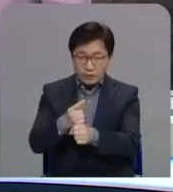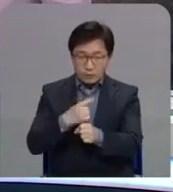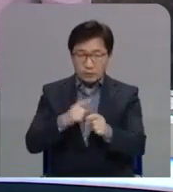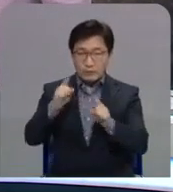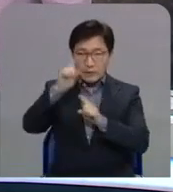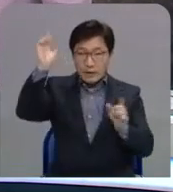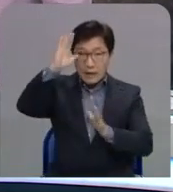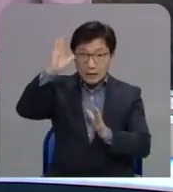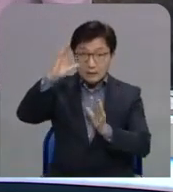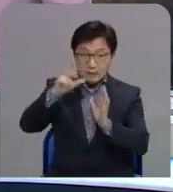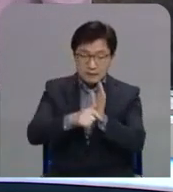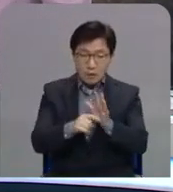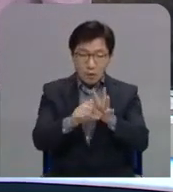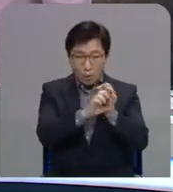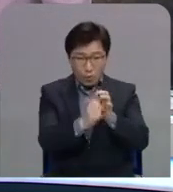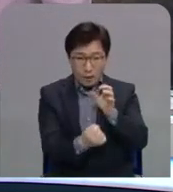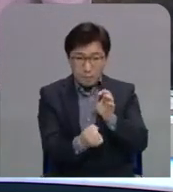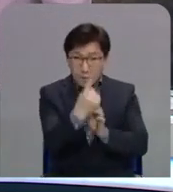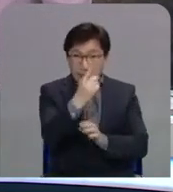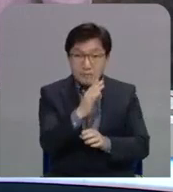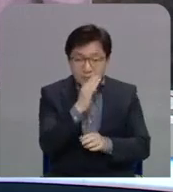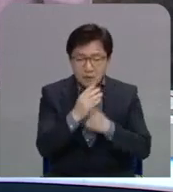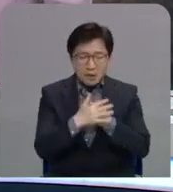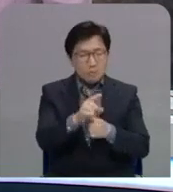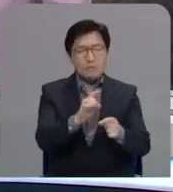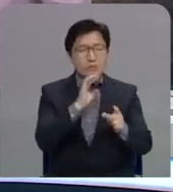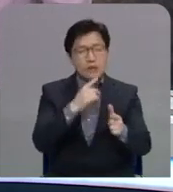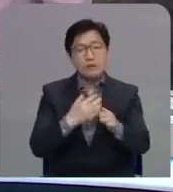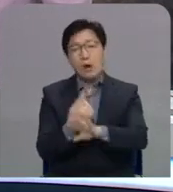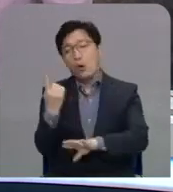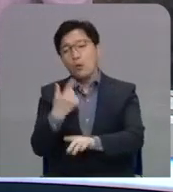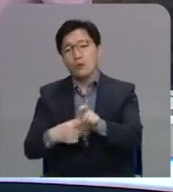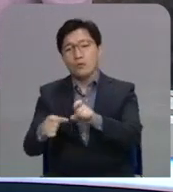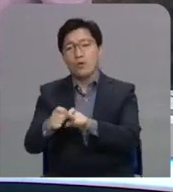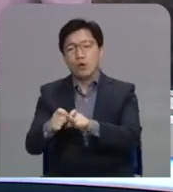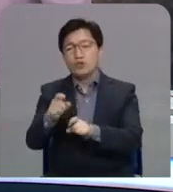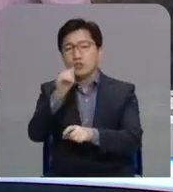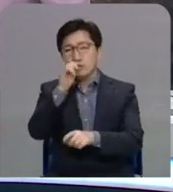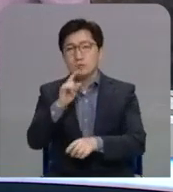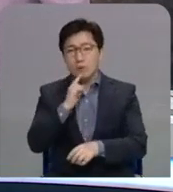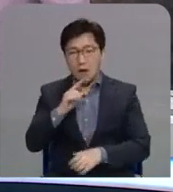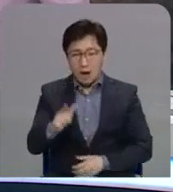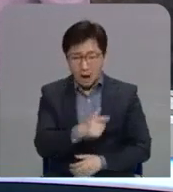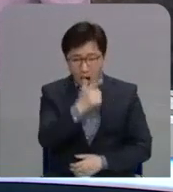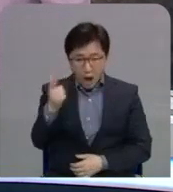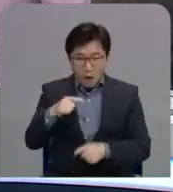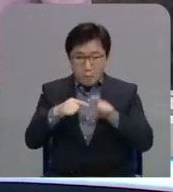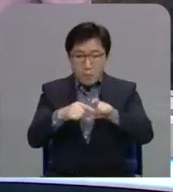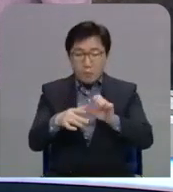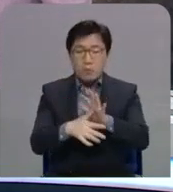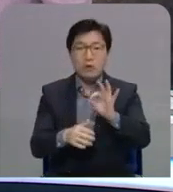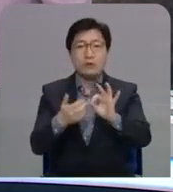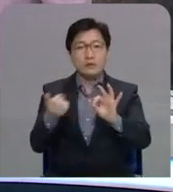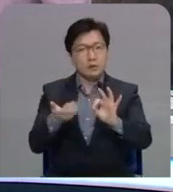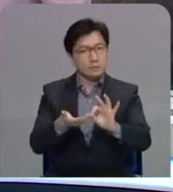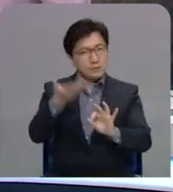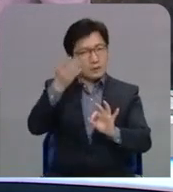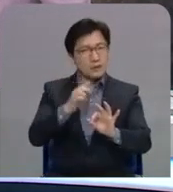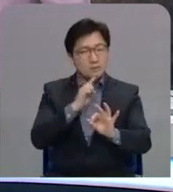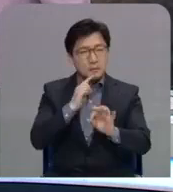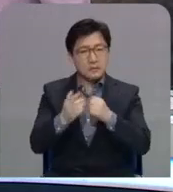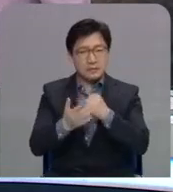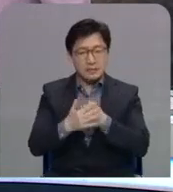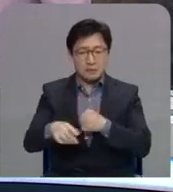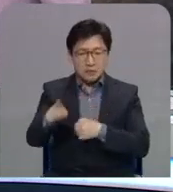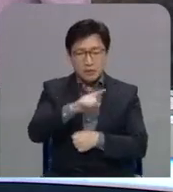감염 말고도 곳곳에서 확진 자가 잇따르고 있습니다 다 세관 하루 평균 확진 자가 열 명을 넘었습니다 방역 에도